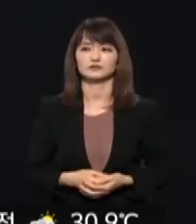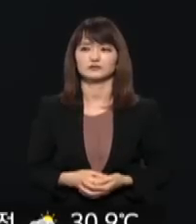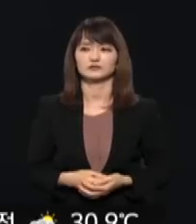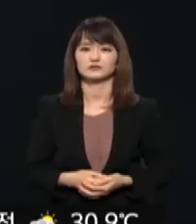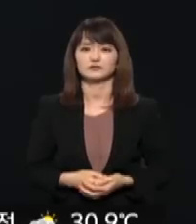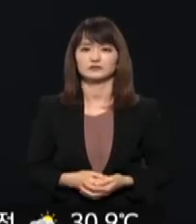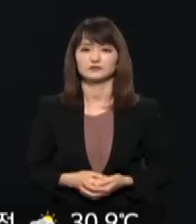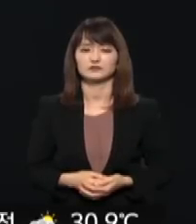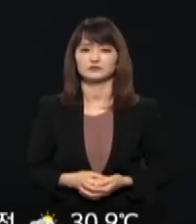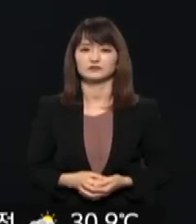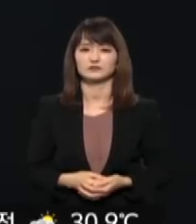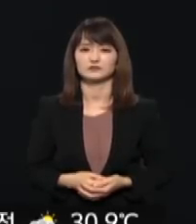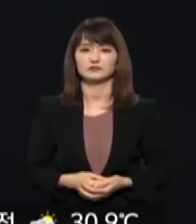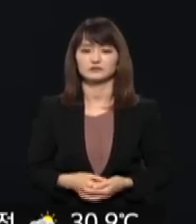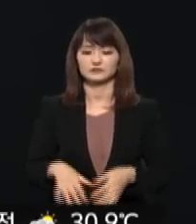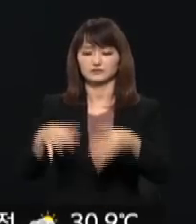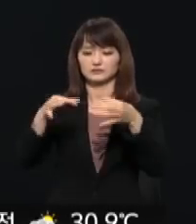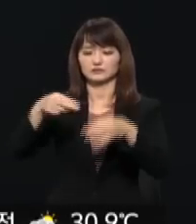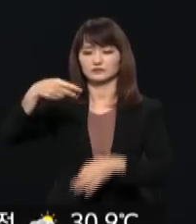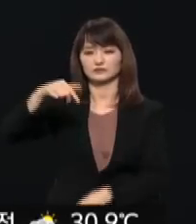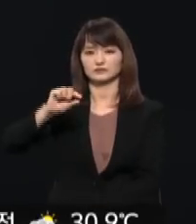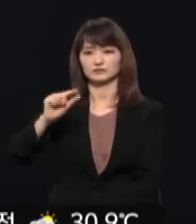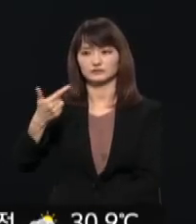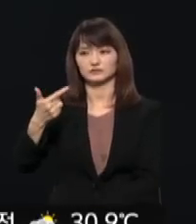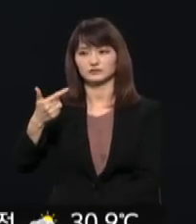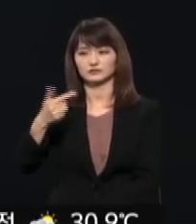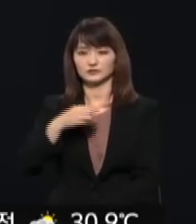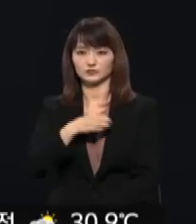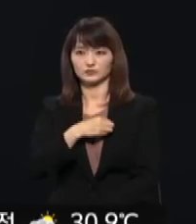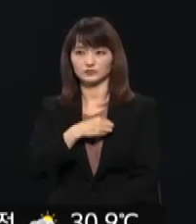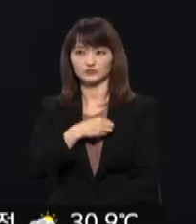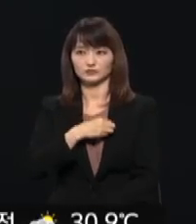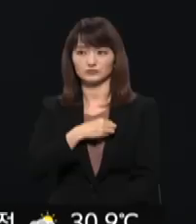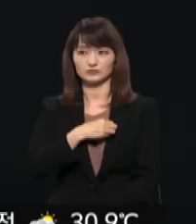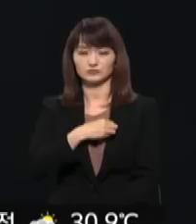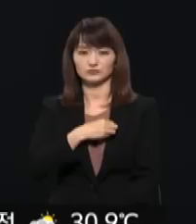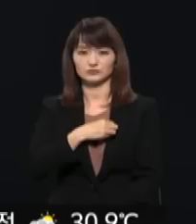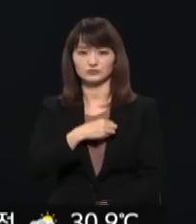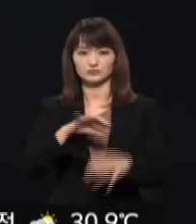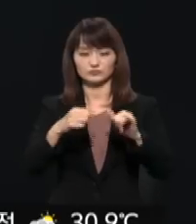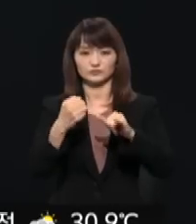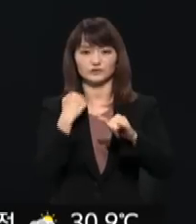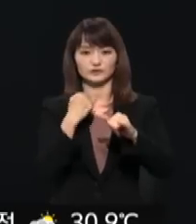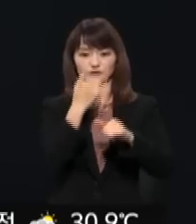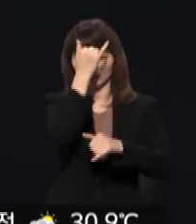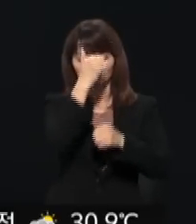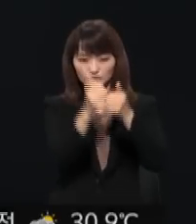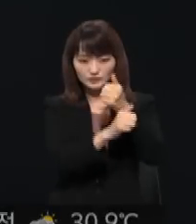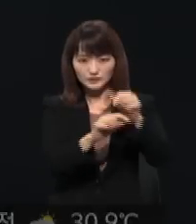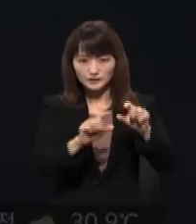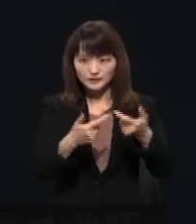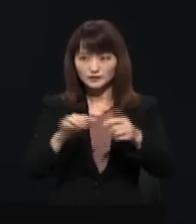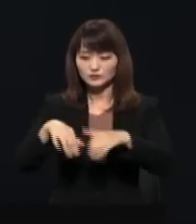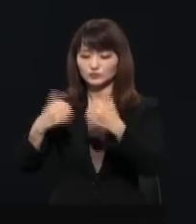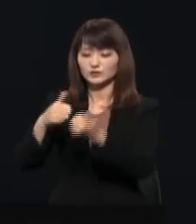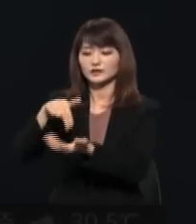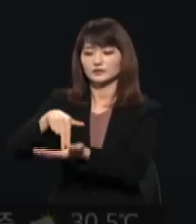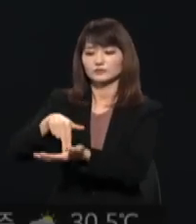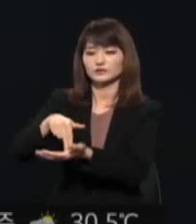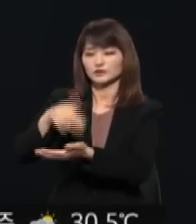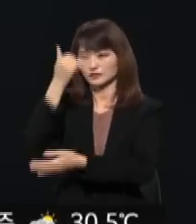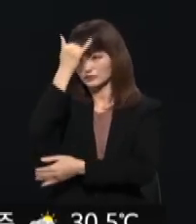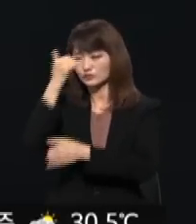사실 김성은 의원은 그 국민의 윤리가 아니고 국회차원의 윤리가 열려서 김성원 의원의 거취에 대해서 어느